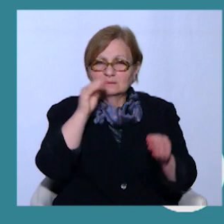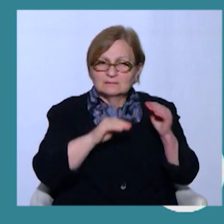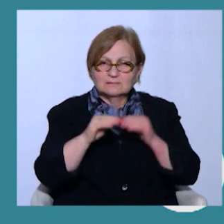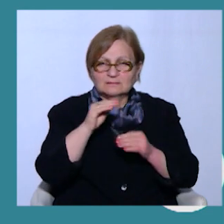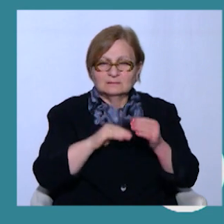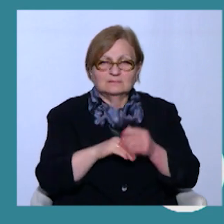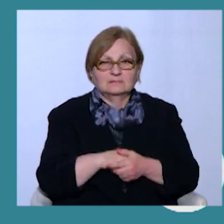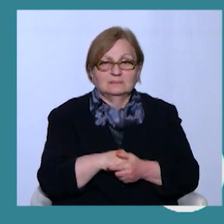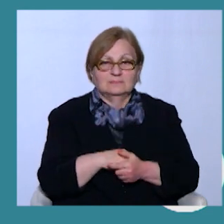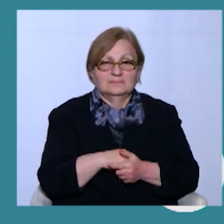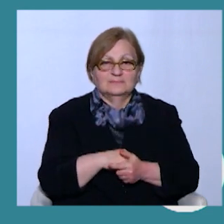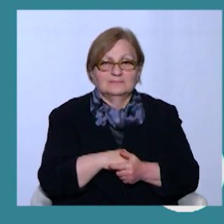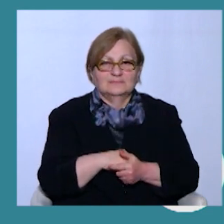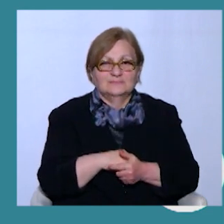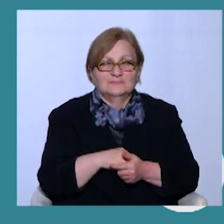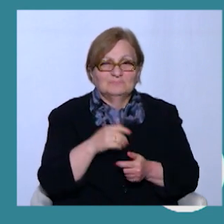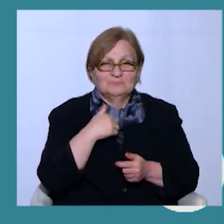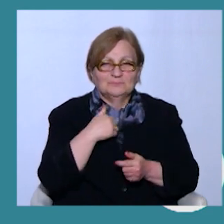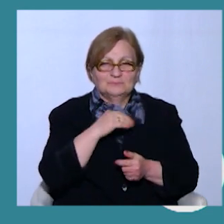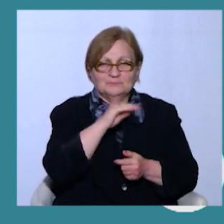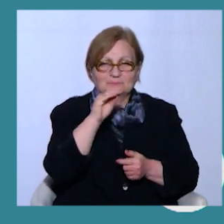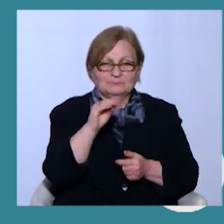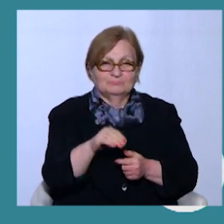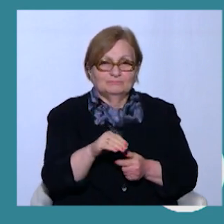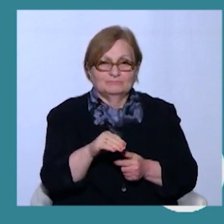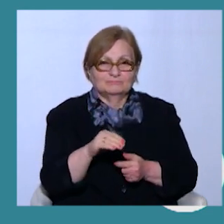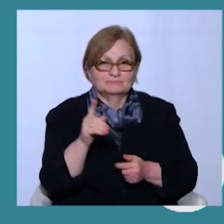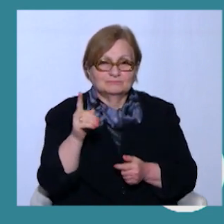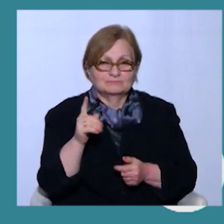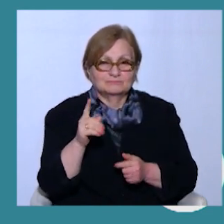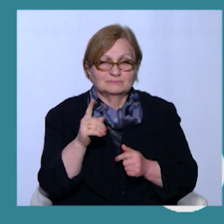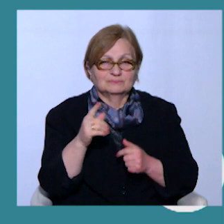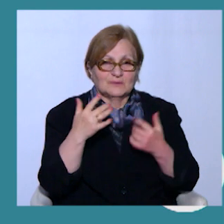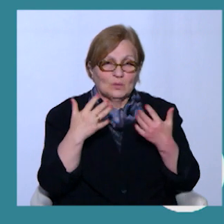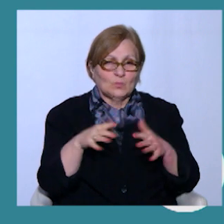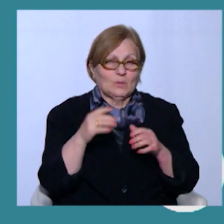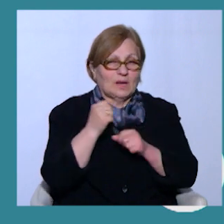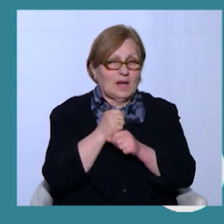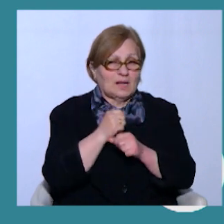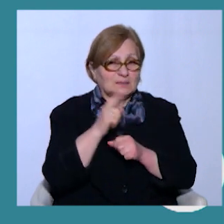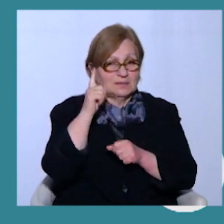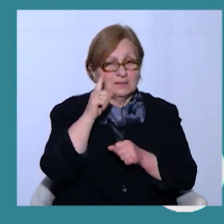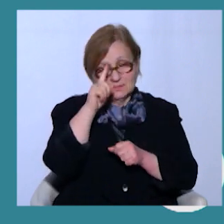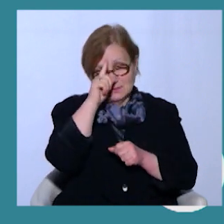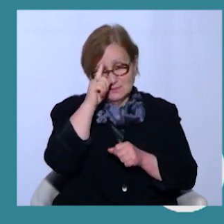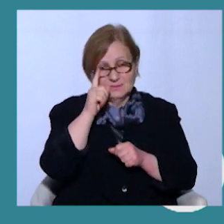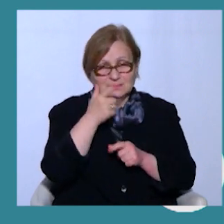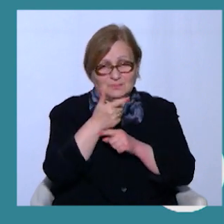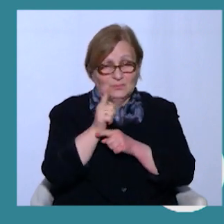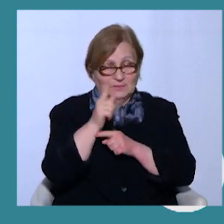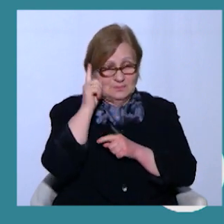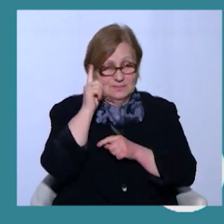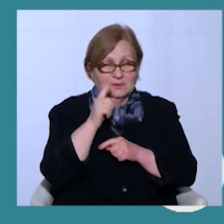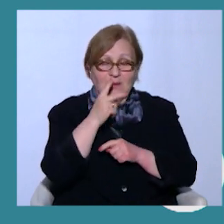ამიტომ ჩავსვი ამ გაკვეთილში, აი ჩვენმა ტექნიკურმა პროდიუსერმა ეს უკვე გააკეთა და მაინტერესებს თქვენ თუ შეძლებთ, აბა